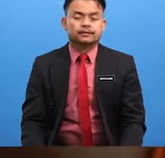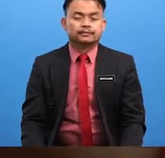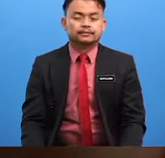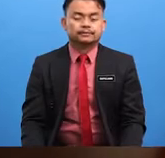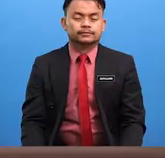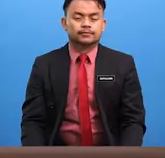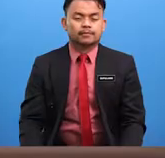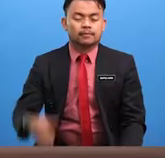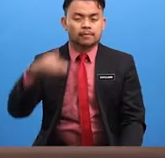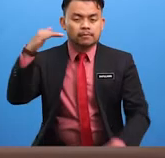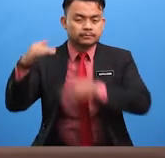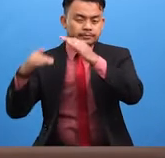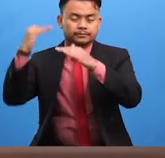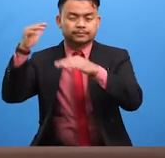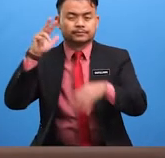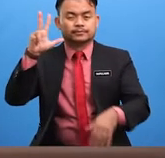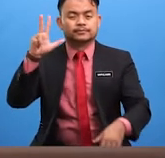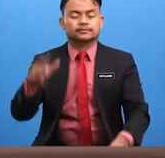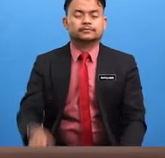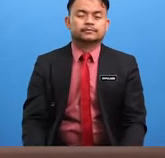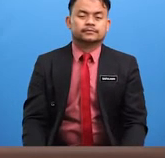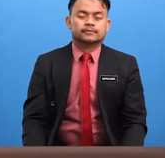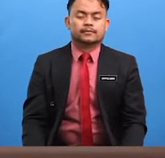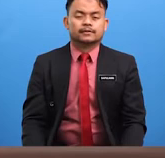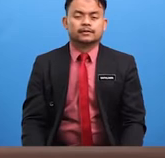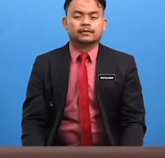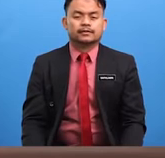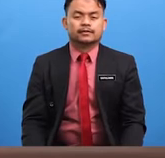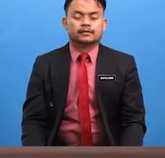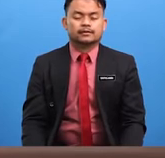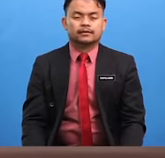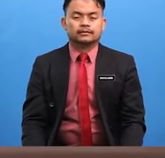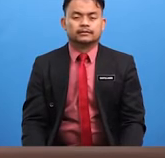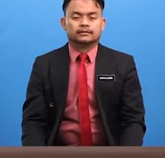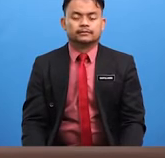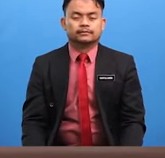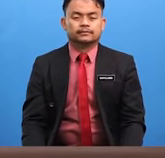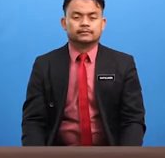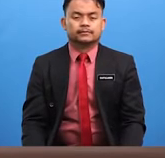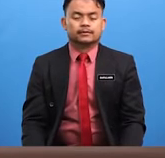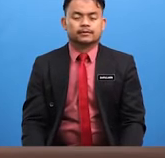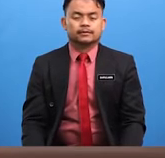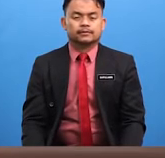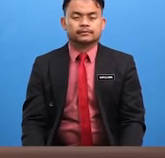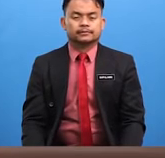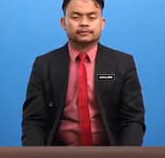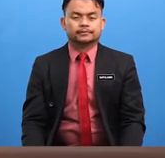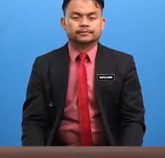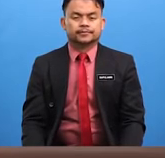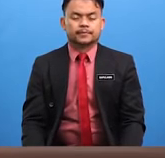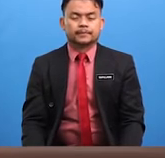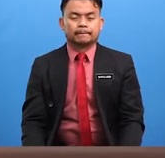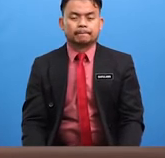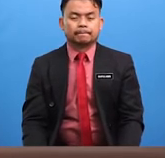Peringkat ketiga, tangkai bakul. Untuk tangkai bakul, baki tiang rotan anyaman akan dijadikan sebagai